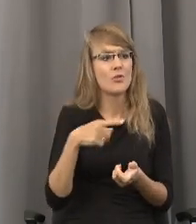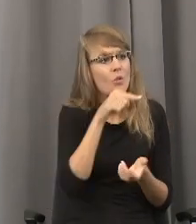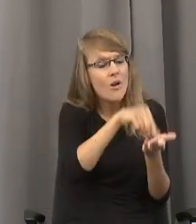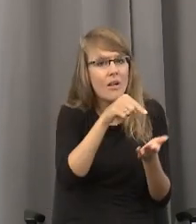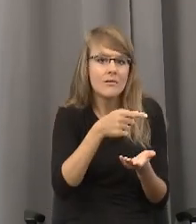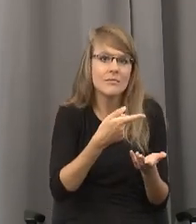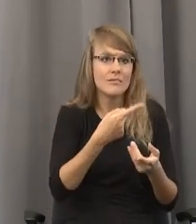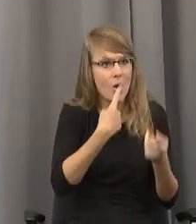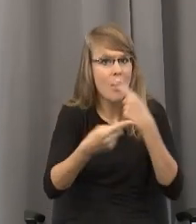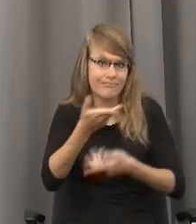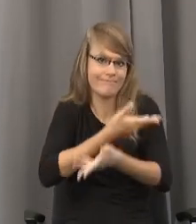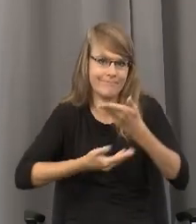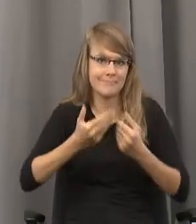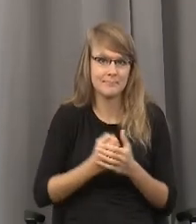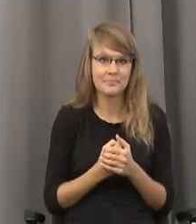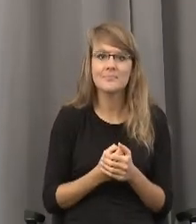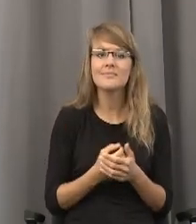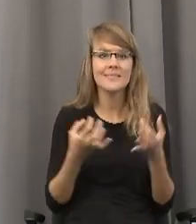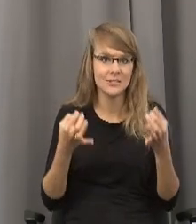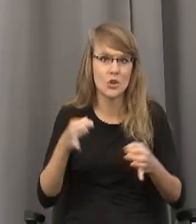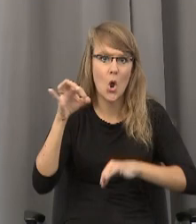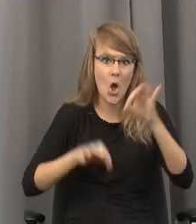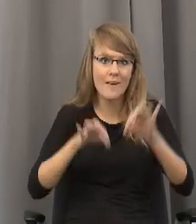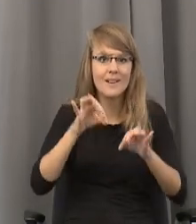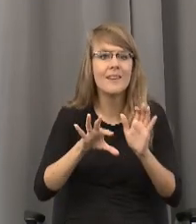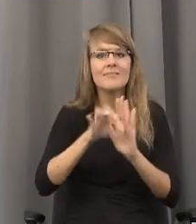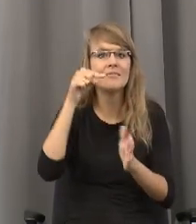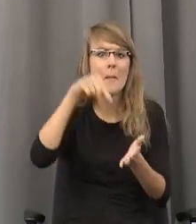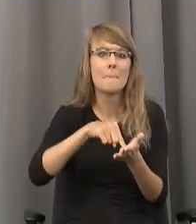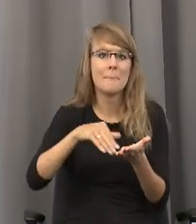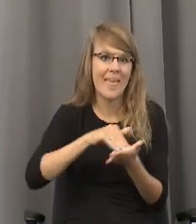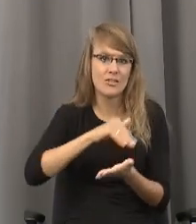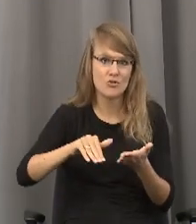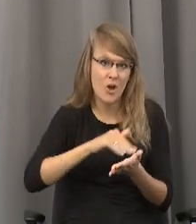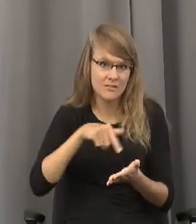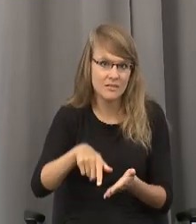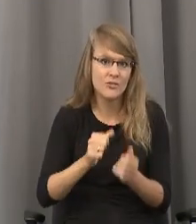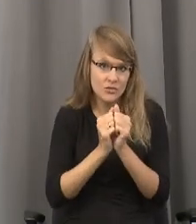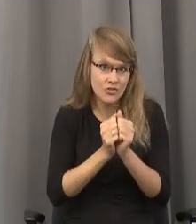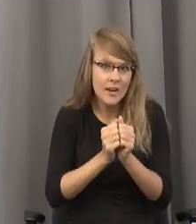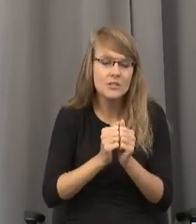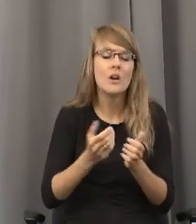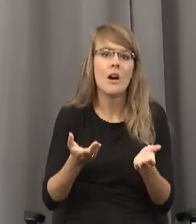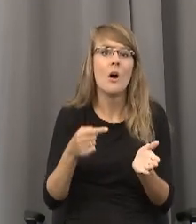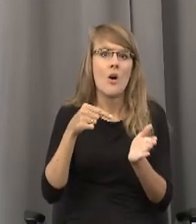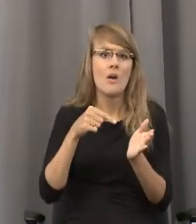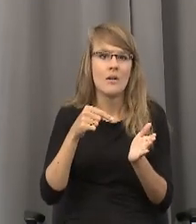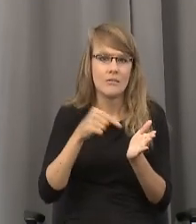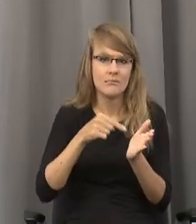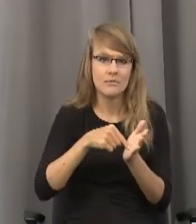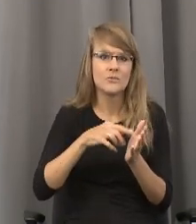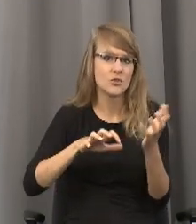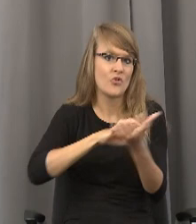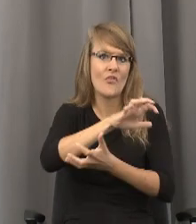Dzisiejsza konferencja odbywa się w miesiącu, który jest uznany za Światowy Miesiąc Wsparcia Osób z